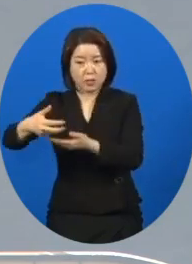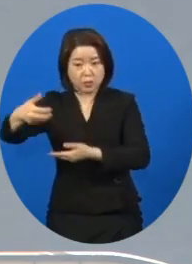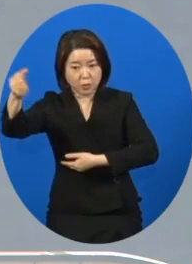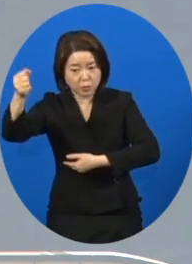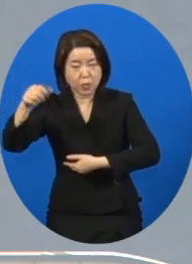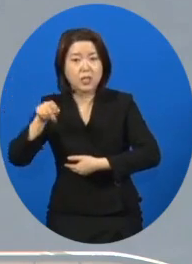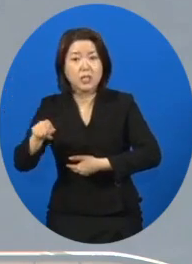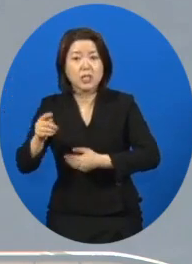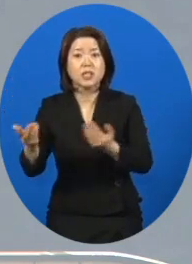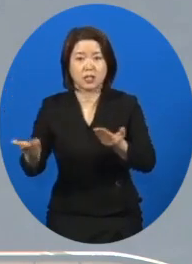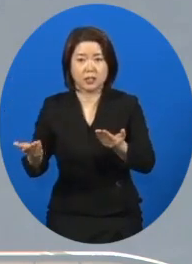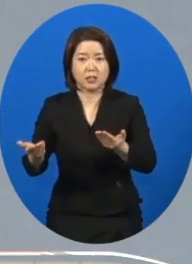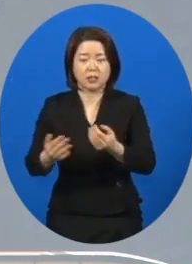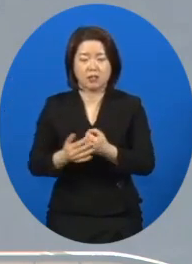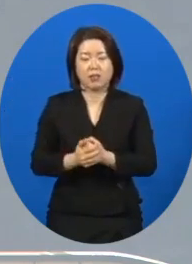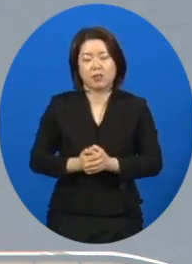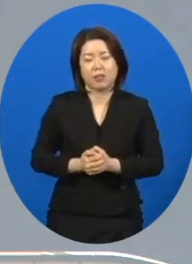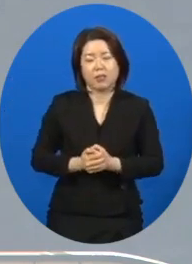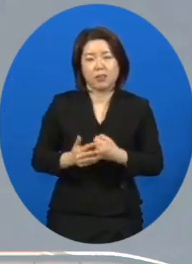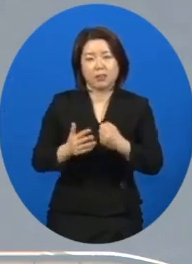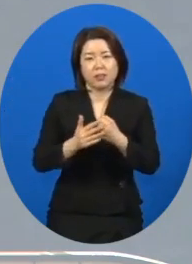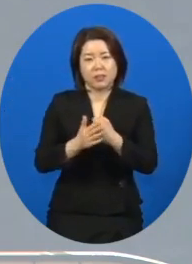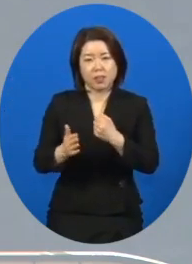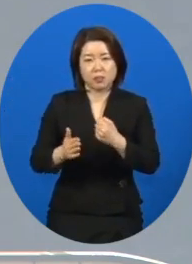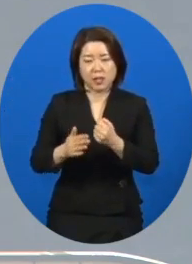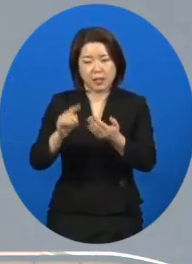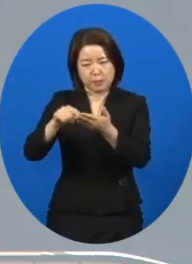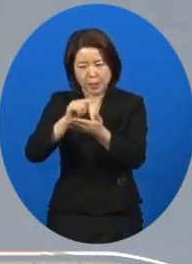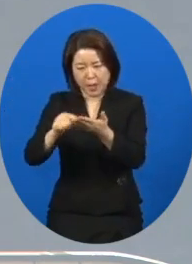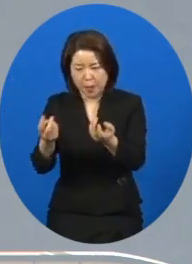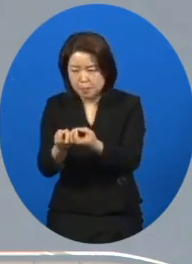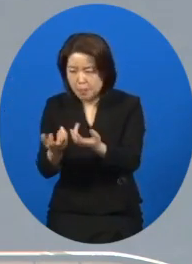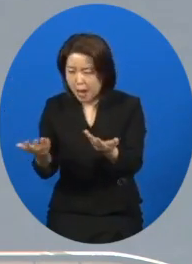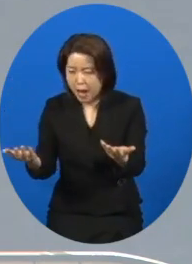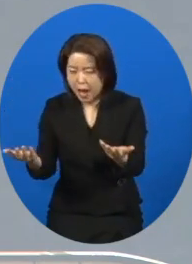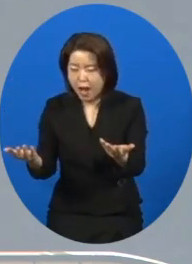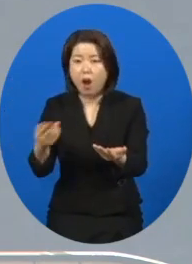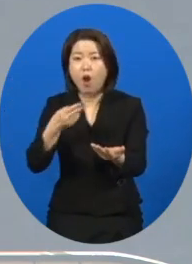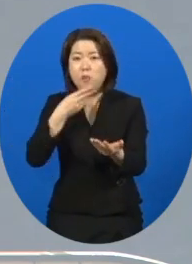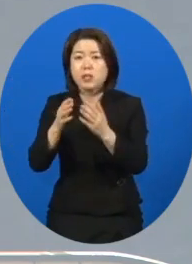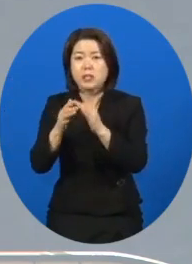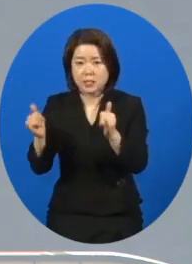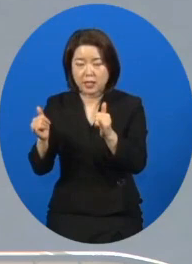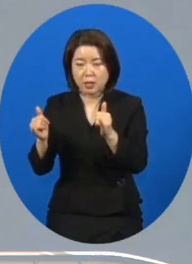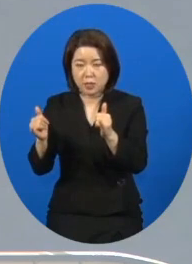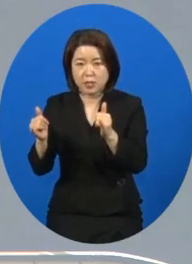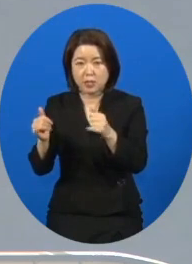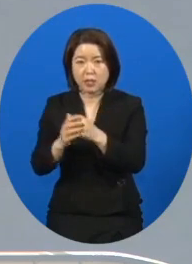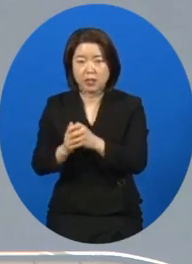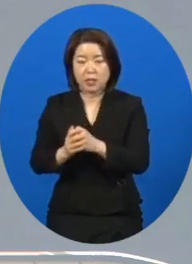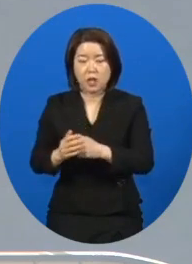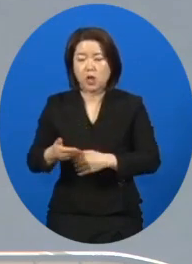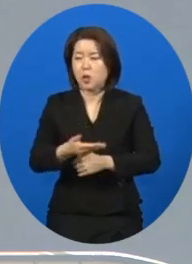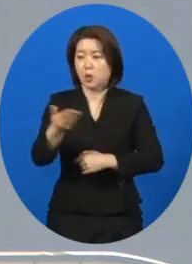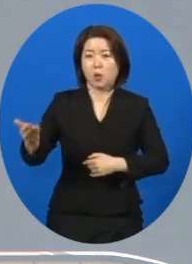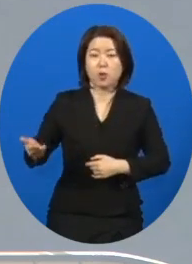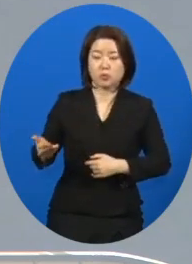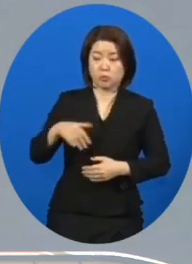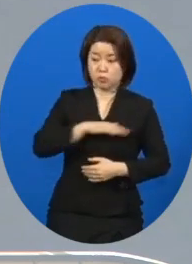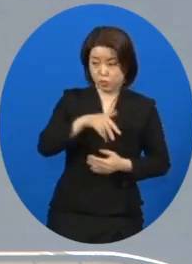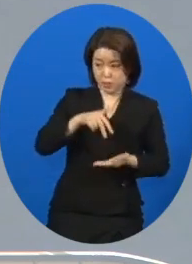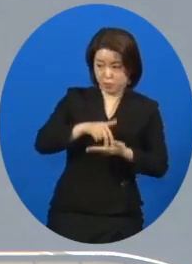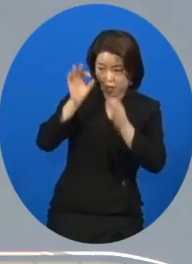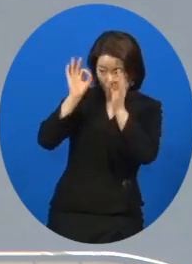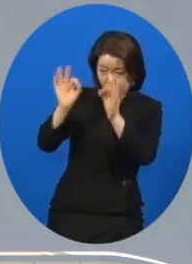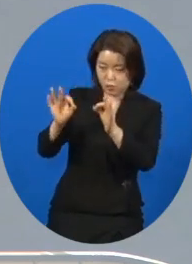하시는 거예요. 그래서 갚을 길이 없는 사람이 여러분 보배예요.